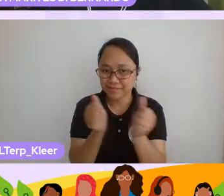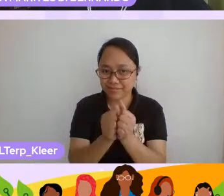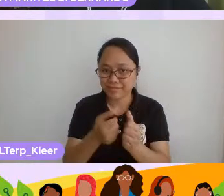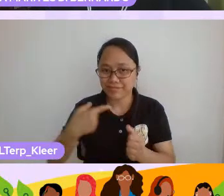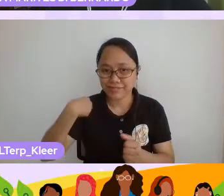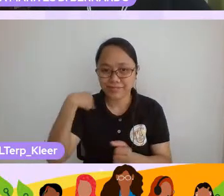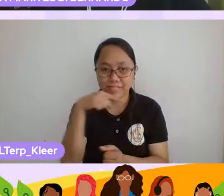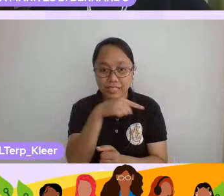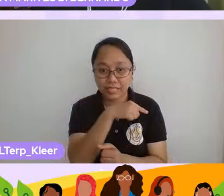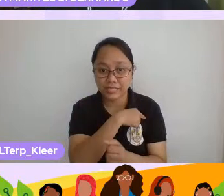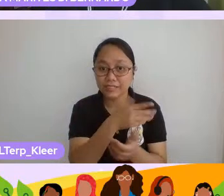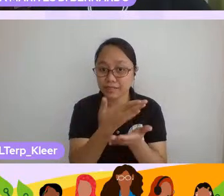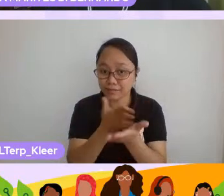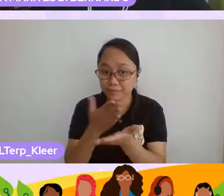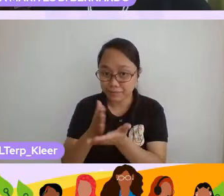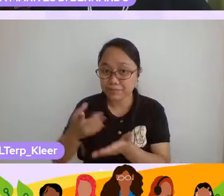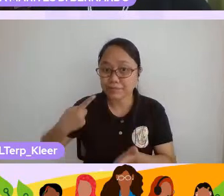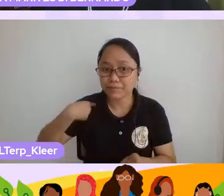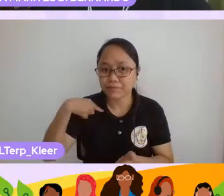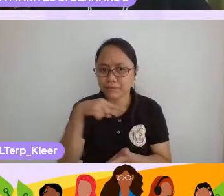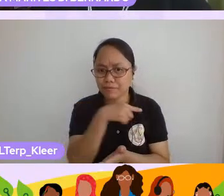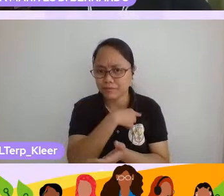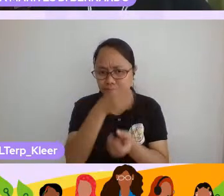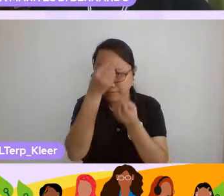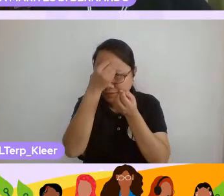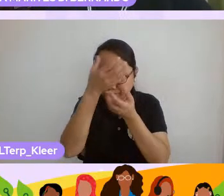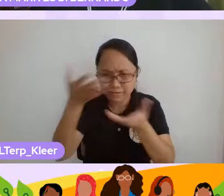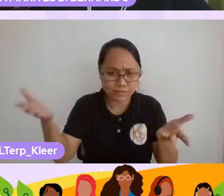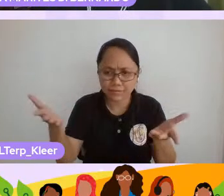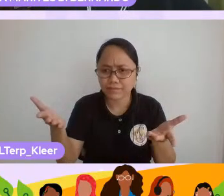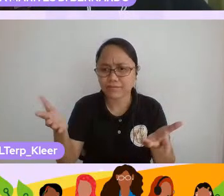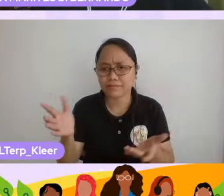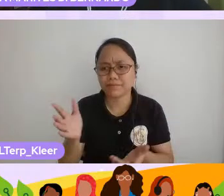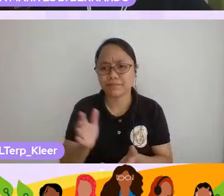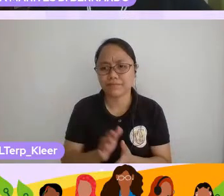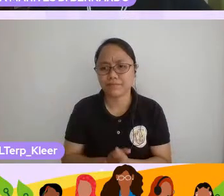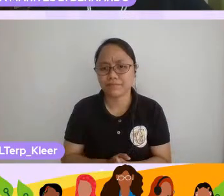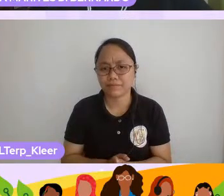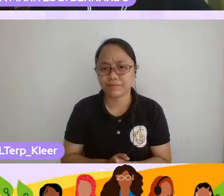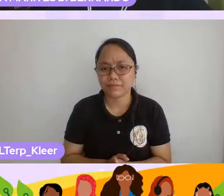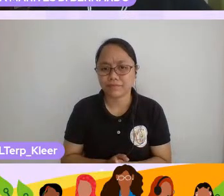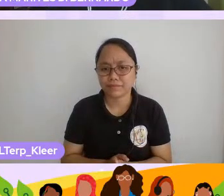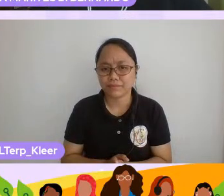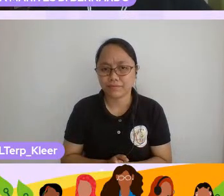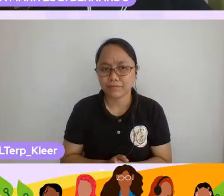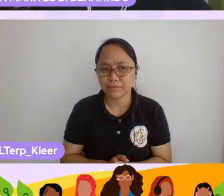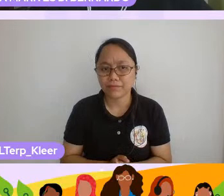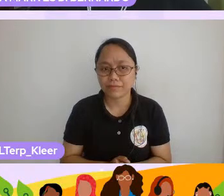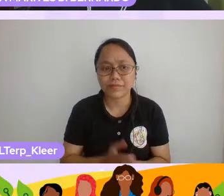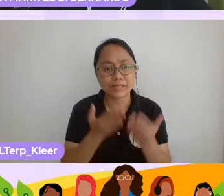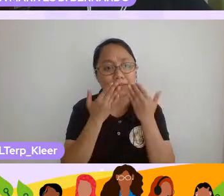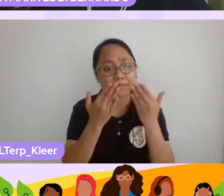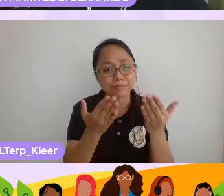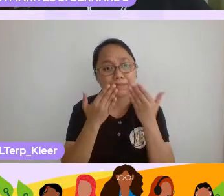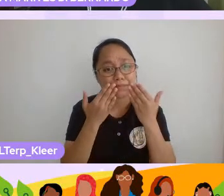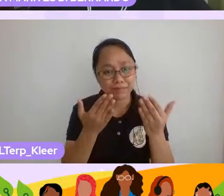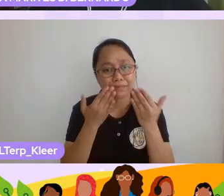po yung mga projects and activities ng DTI po. Any last message for